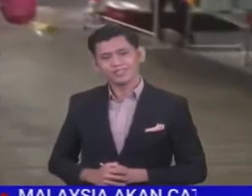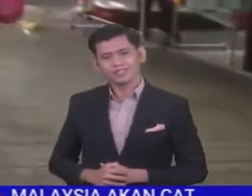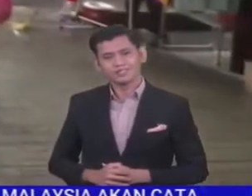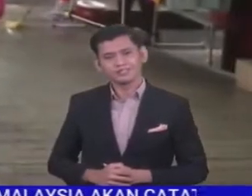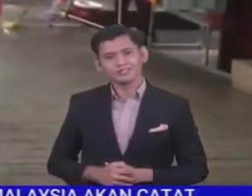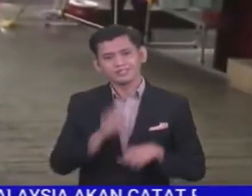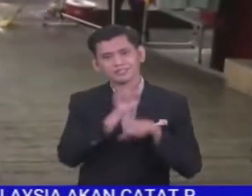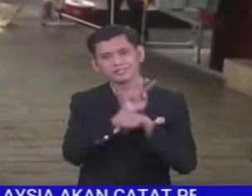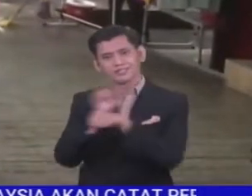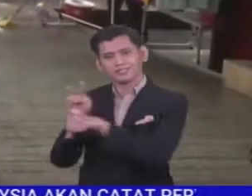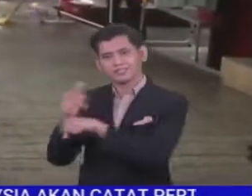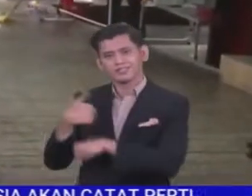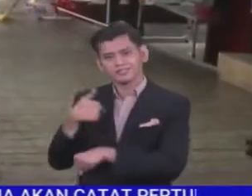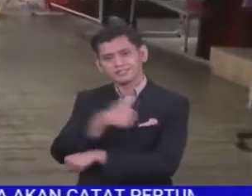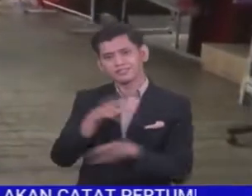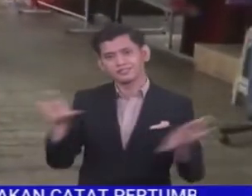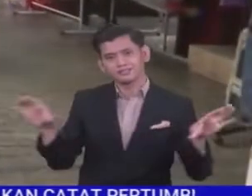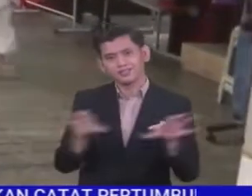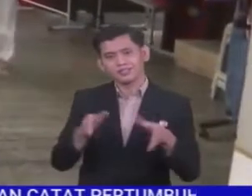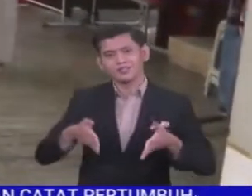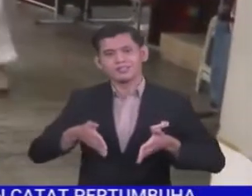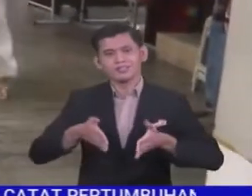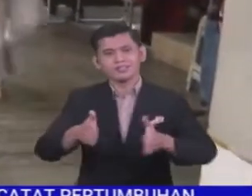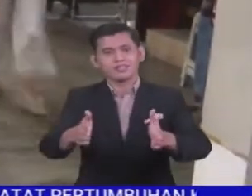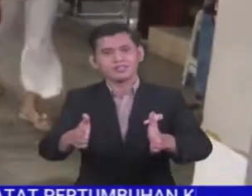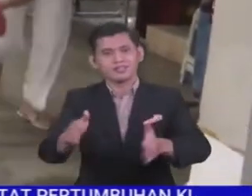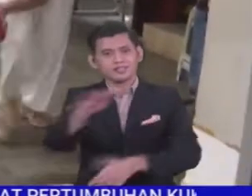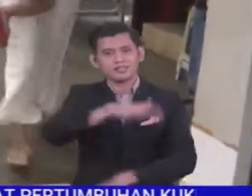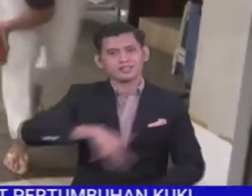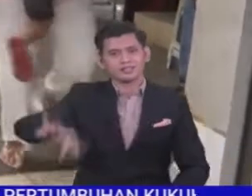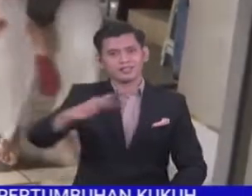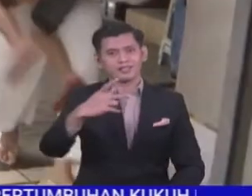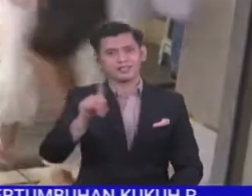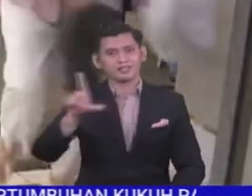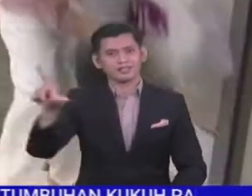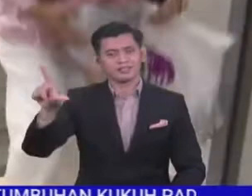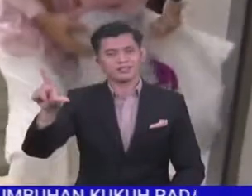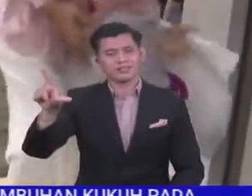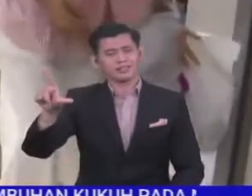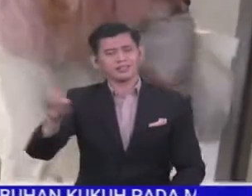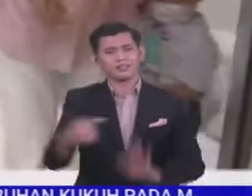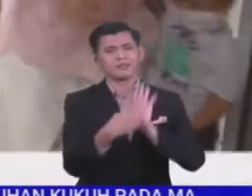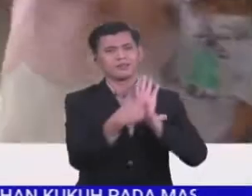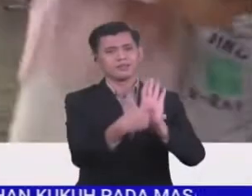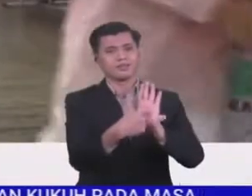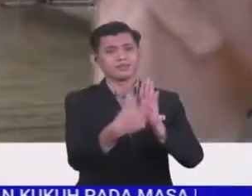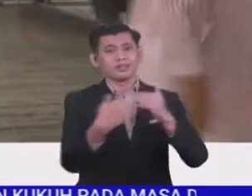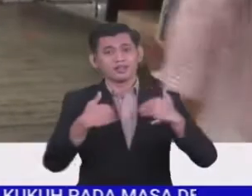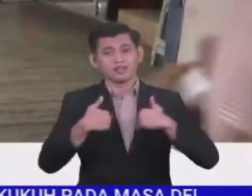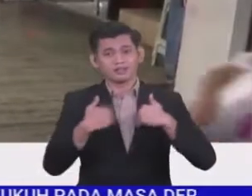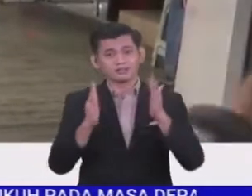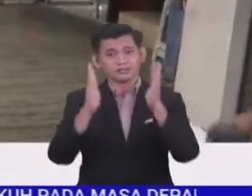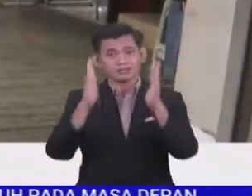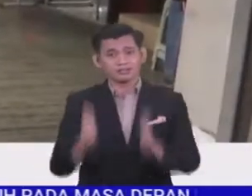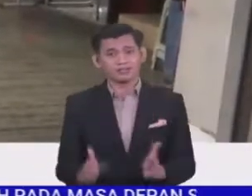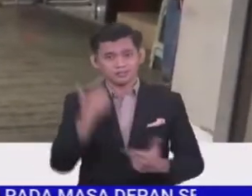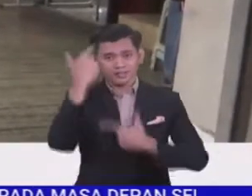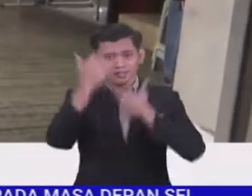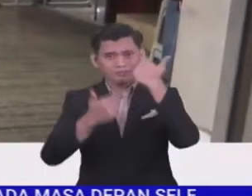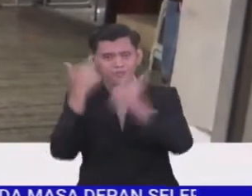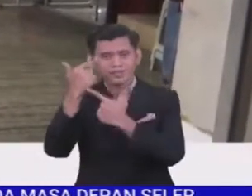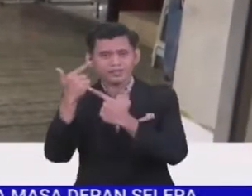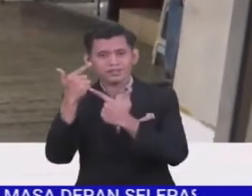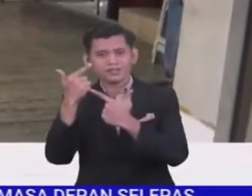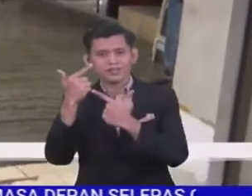Pelan tinjauan yang kami lakukan di jalan utama sekitar Kuala Lumpur ini memperlihatkan terdapat ramai pengunjung yang telah pun